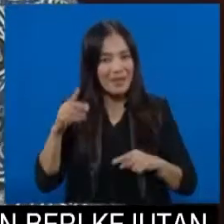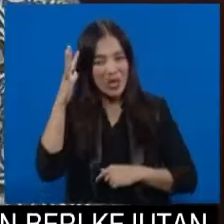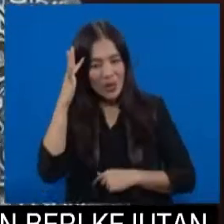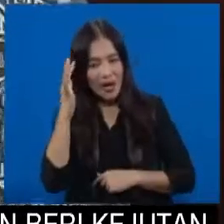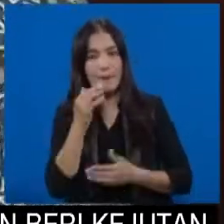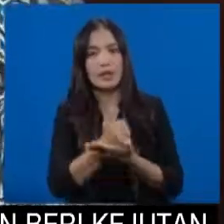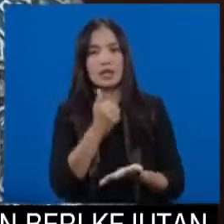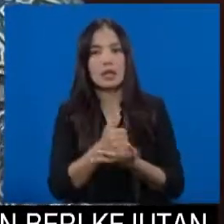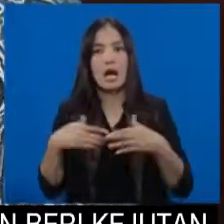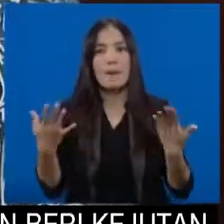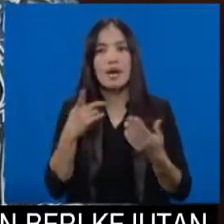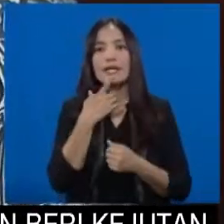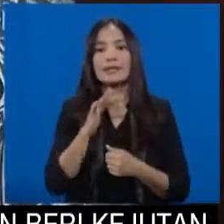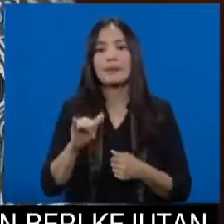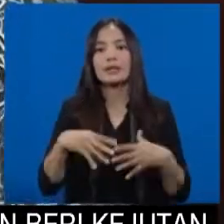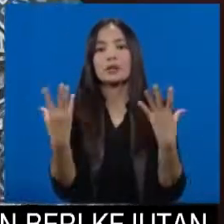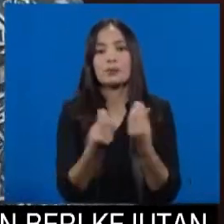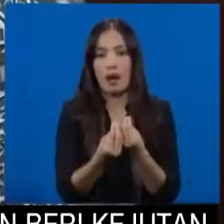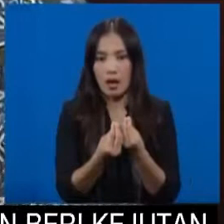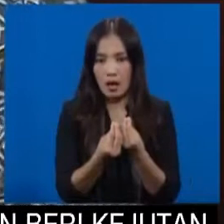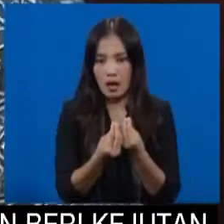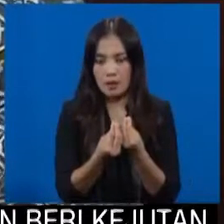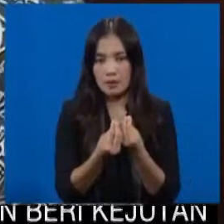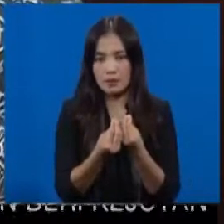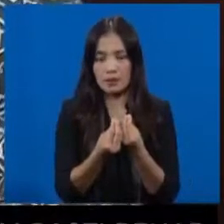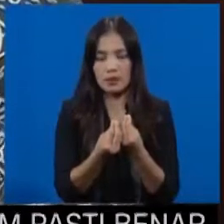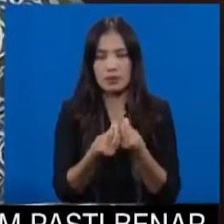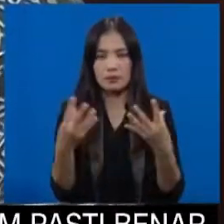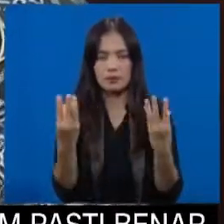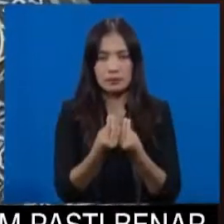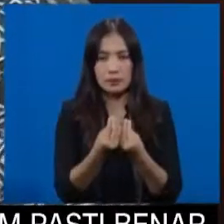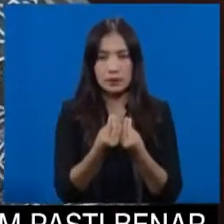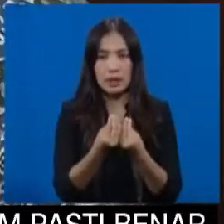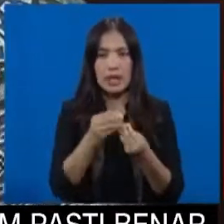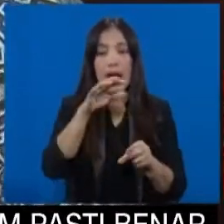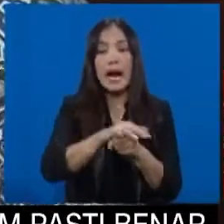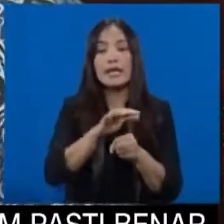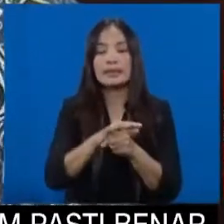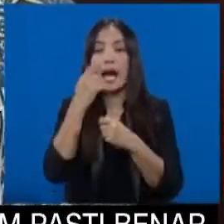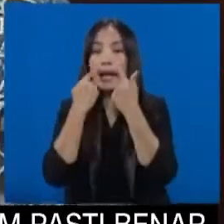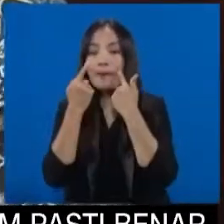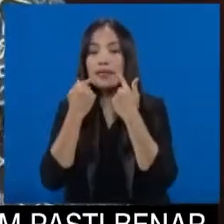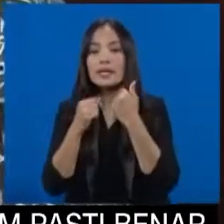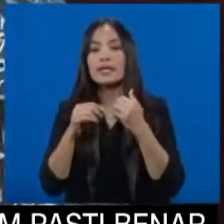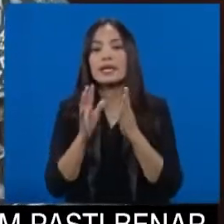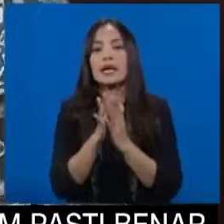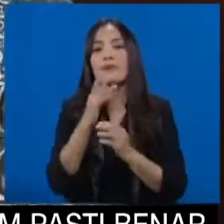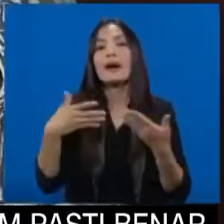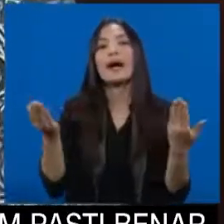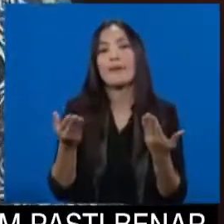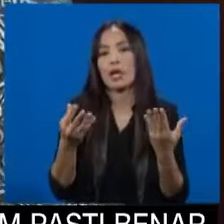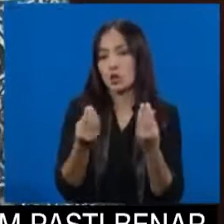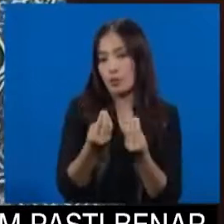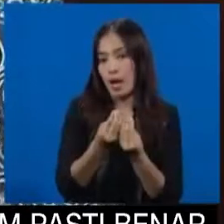penting adalah kadar di situ, ya. Kadar gas air matanya itu menentukan ataukah tidak.